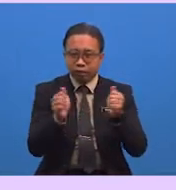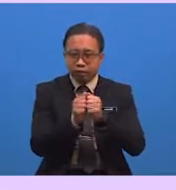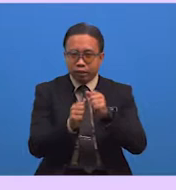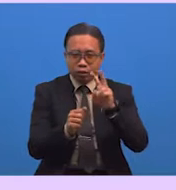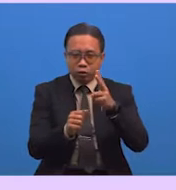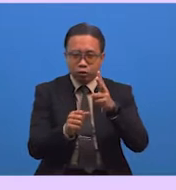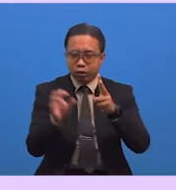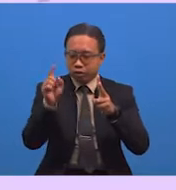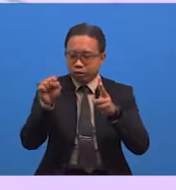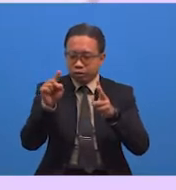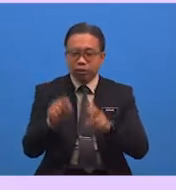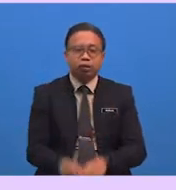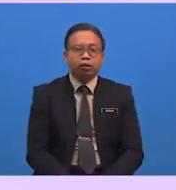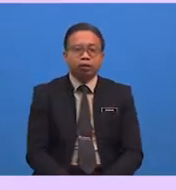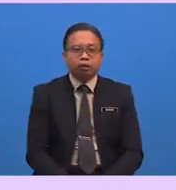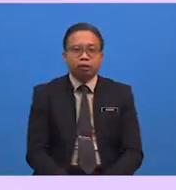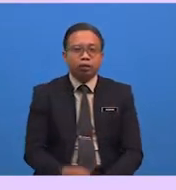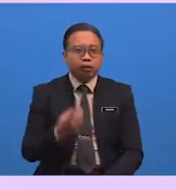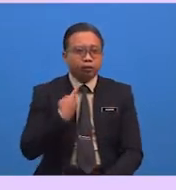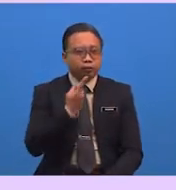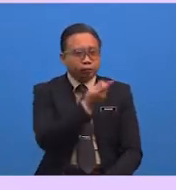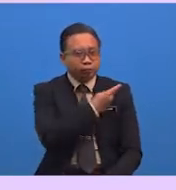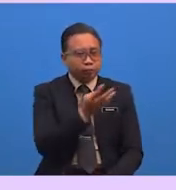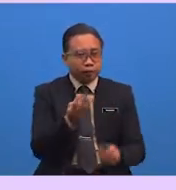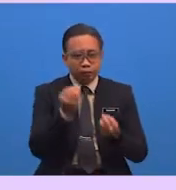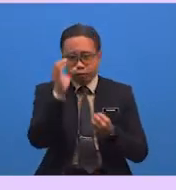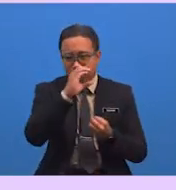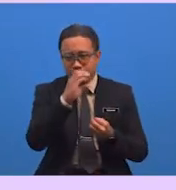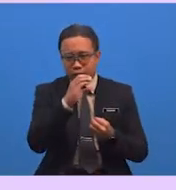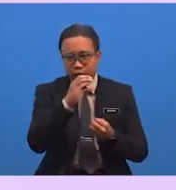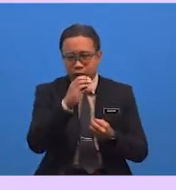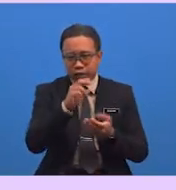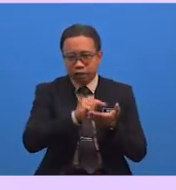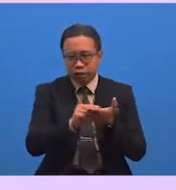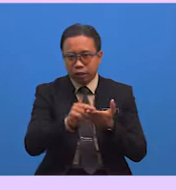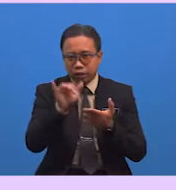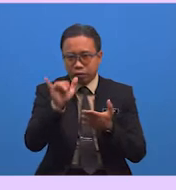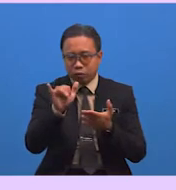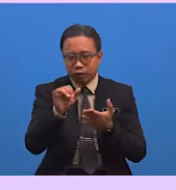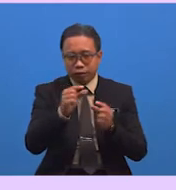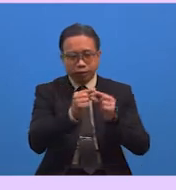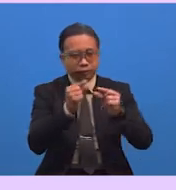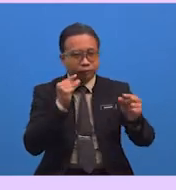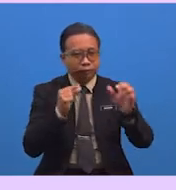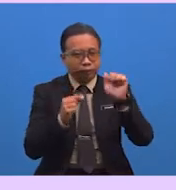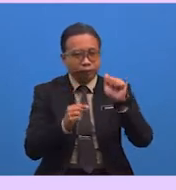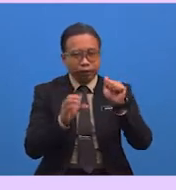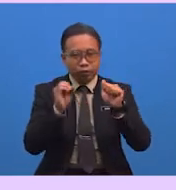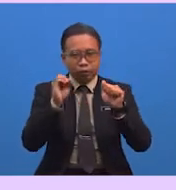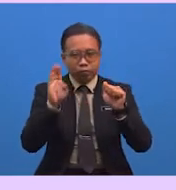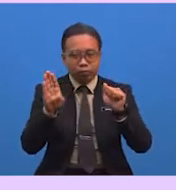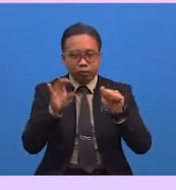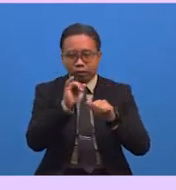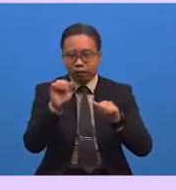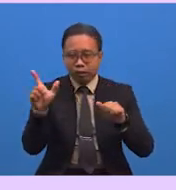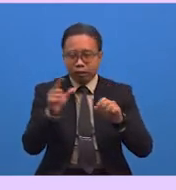darjah. Seterusnya, kita hendak mencari nilai Y pula. Garis AOB